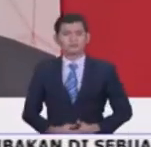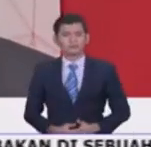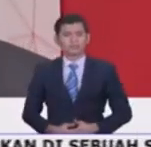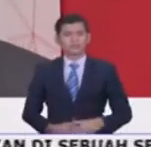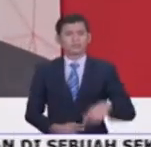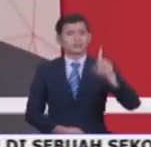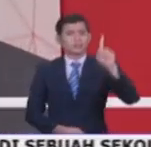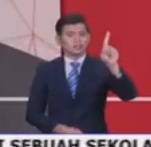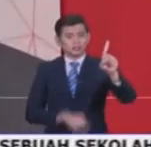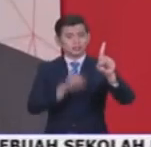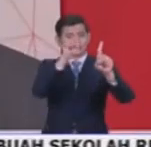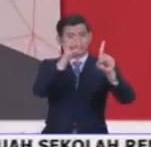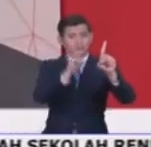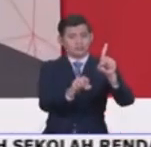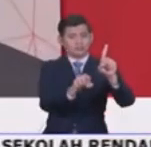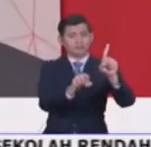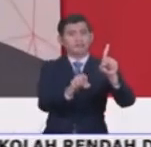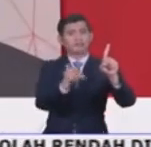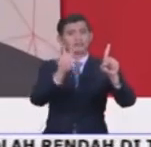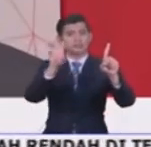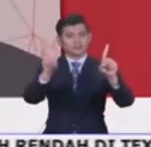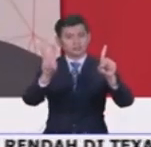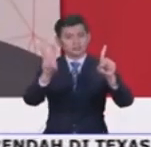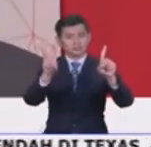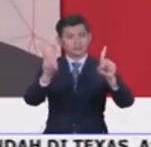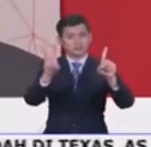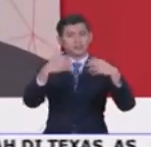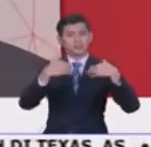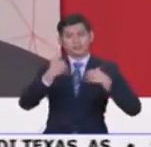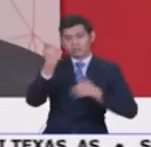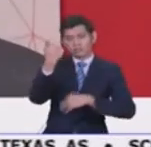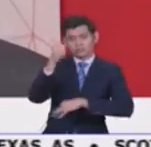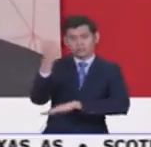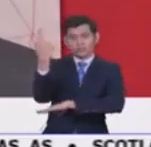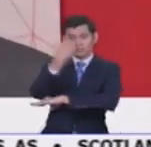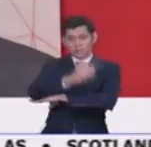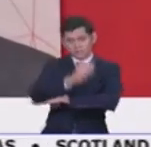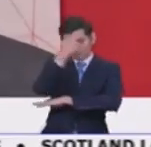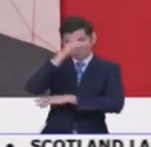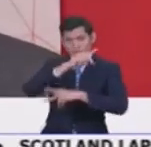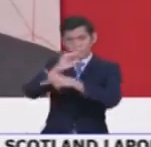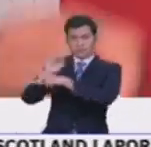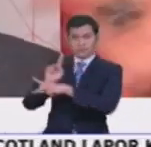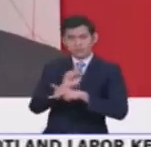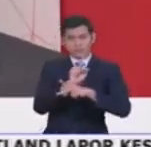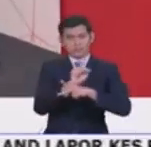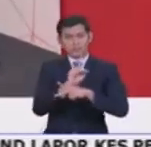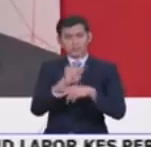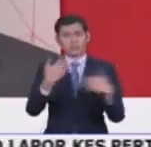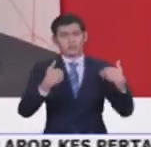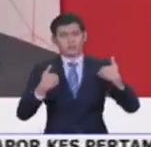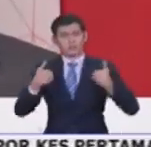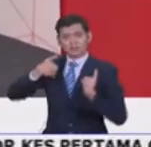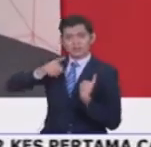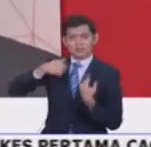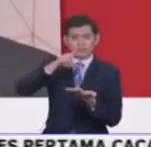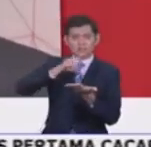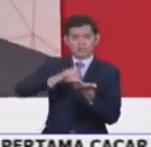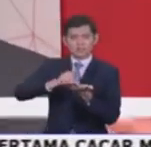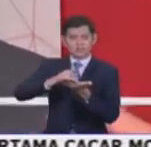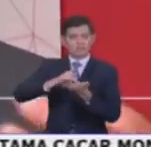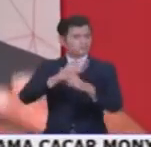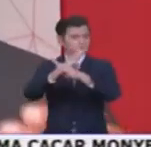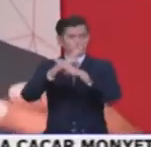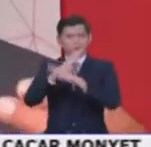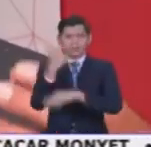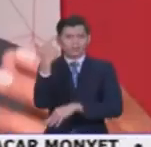1 Jun nanti ada masa kurang 10 hari lagi untuk penternak kita dilarang untuk ekspor. Nah, kita ada lebih kurang